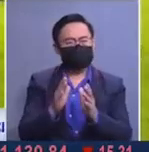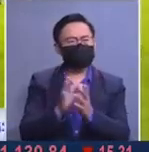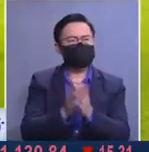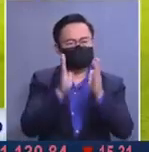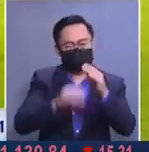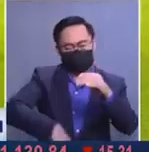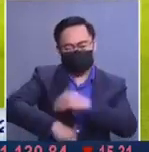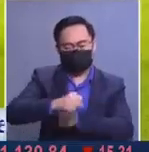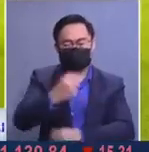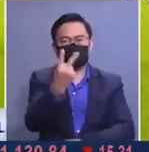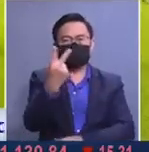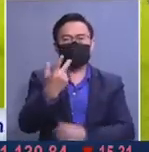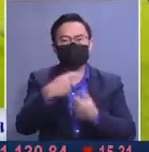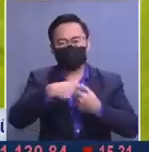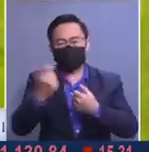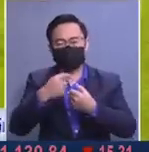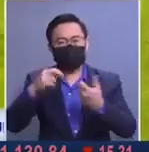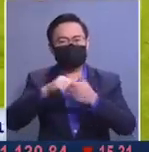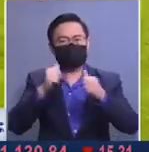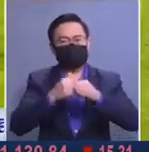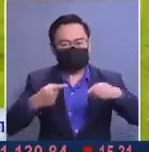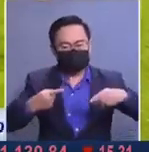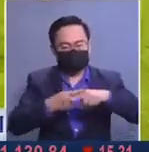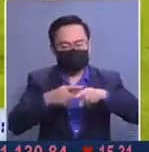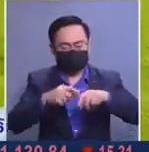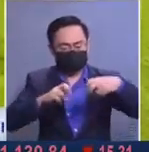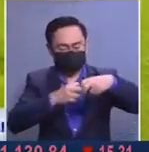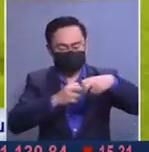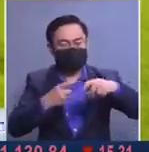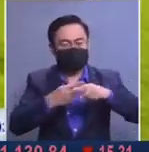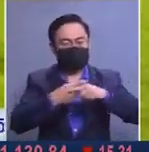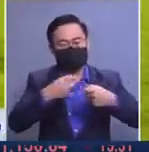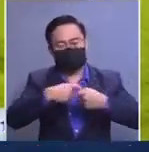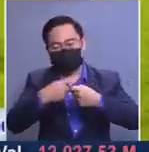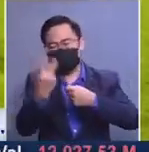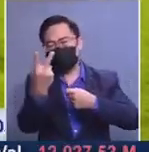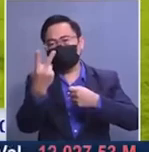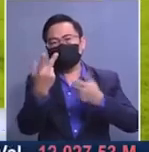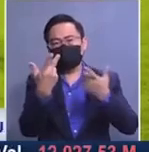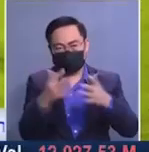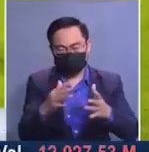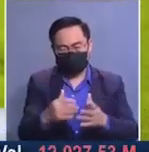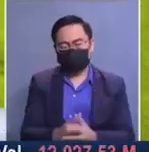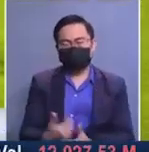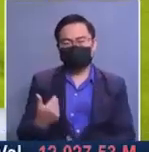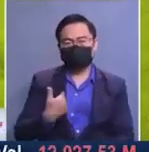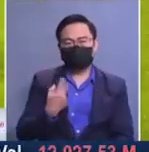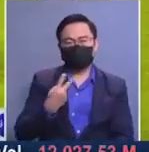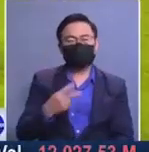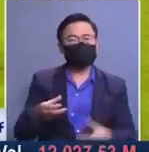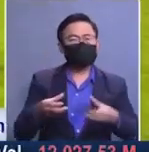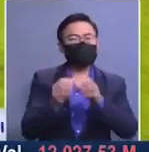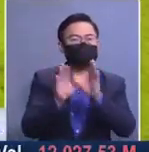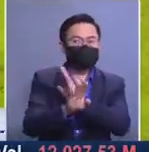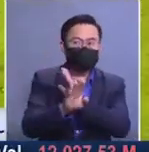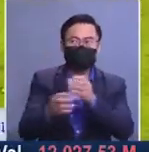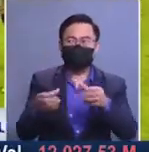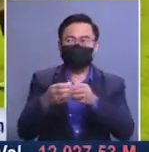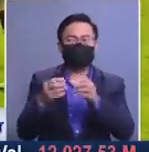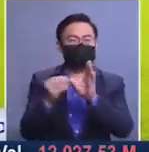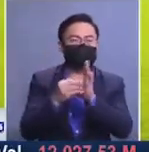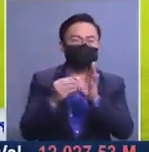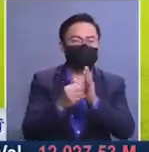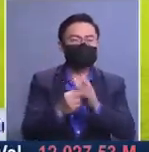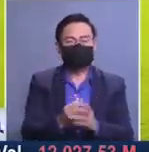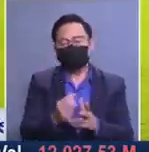ยูไนเต็ดขอถอนตัวจากอาการบาดเจ็บบริเวณเอ็นหัวเข่าและพรรษาเหมวิบูลย์กองหลังของสโมสรบุรีรัมย์ยูไนเต็ดอีกรายที่ถอน